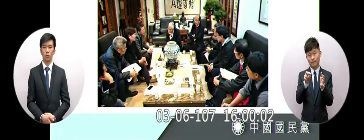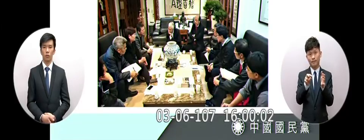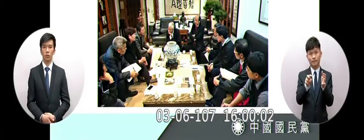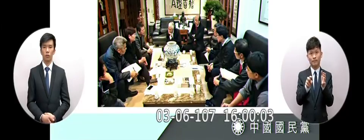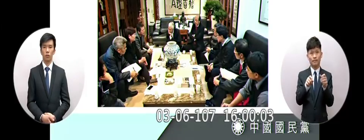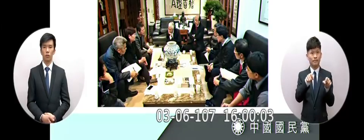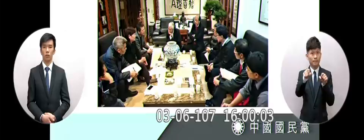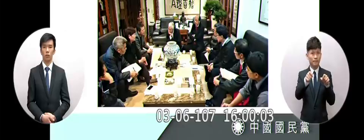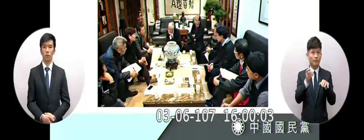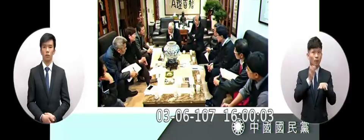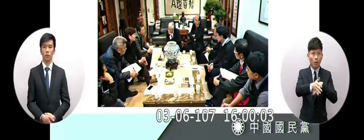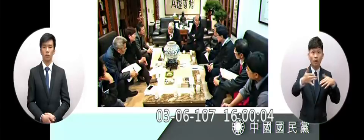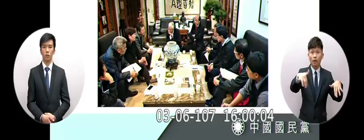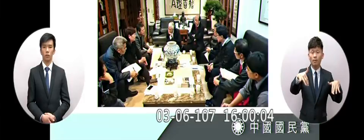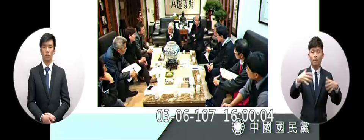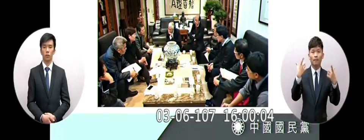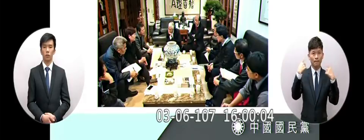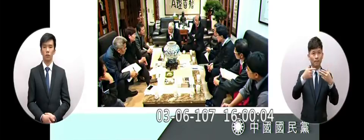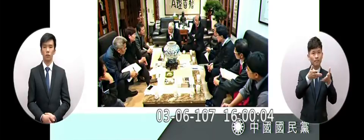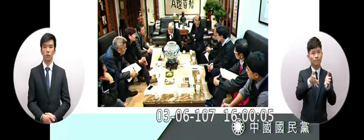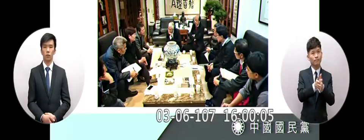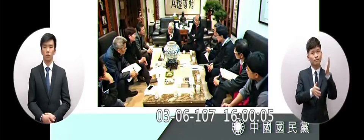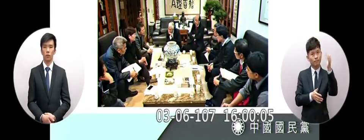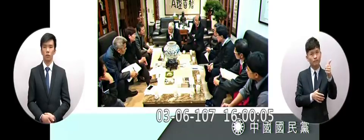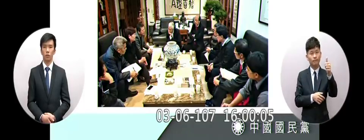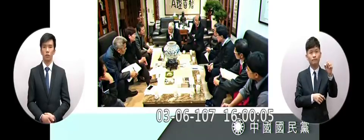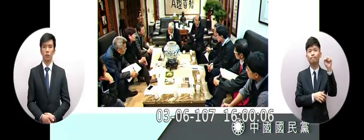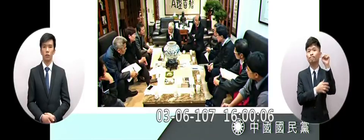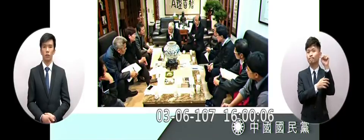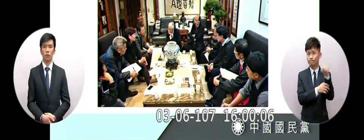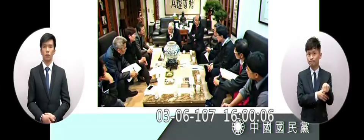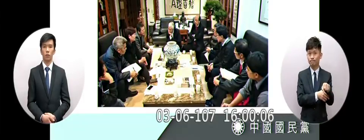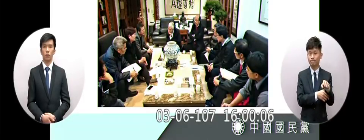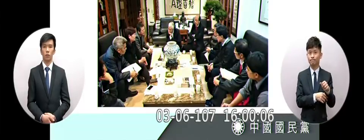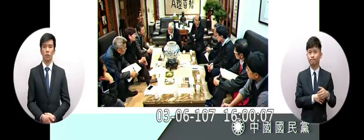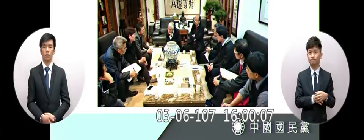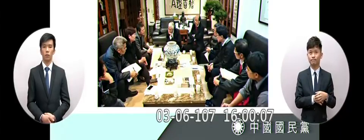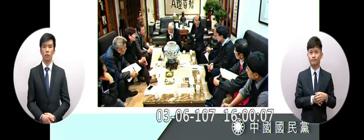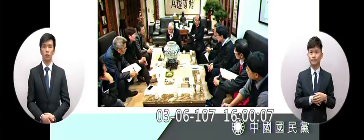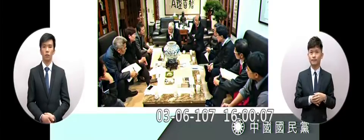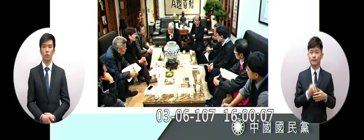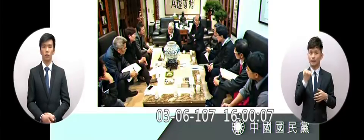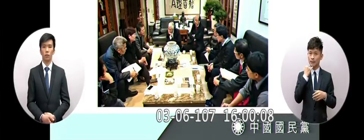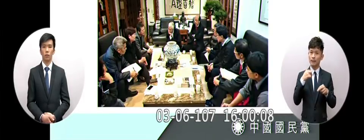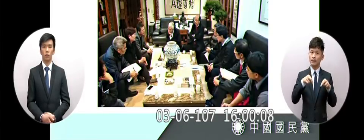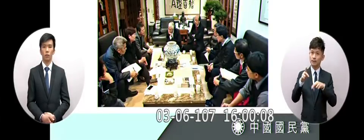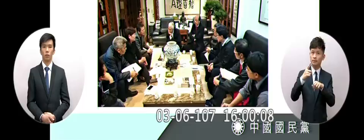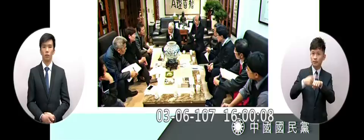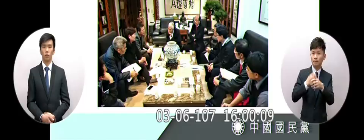过本来部长有答应说要把这个可行性评